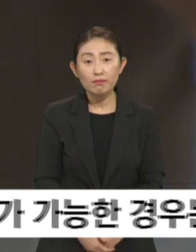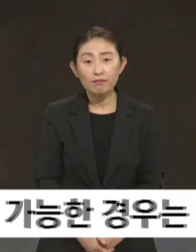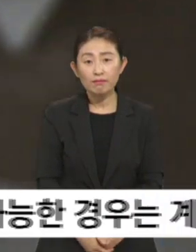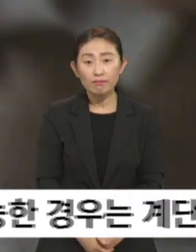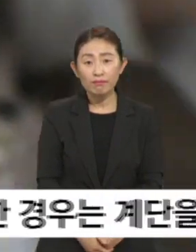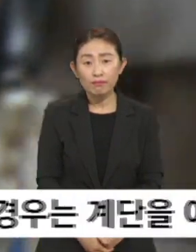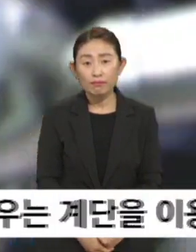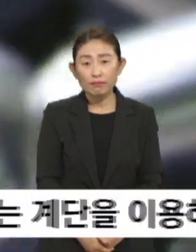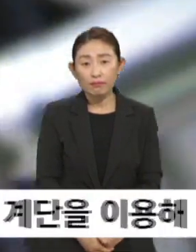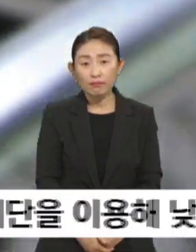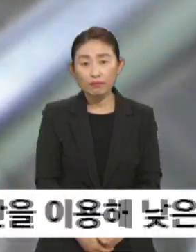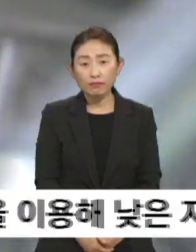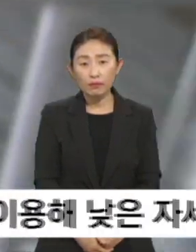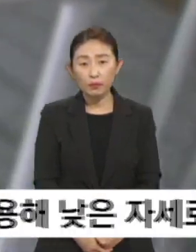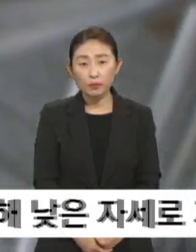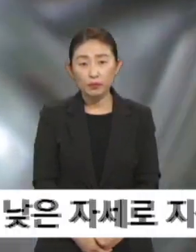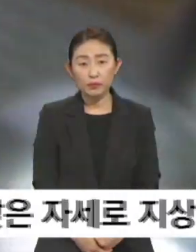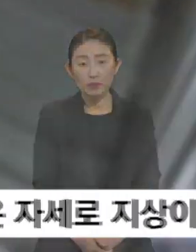대응한다는